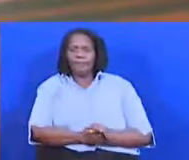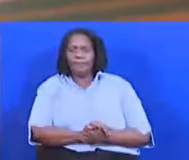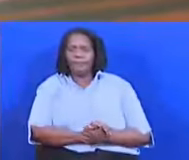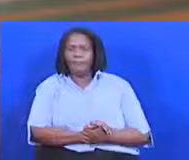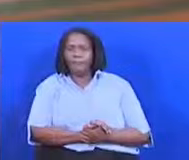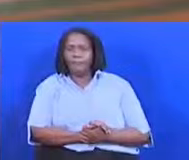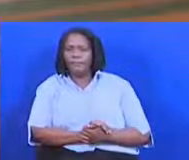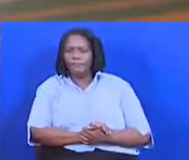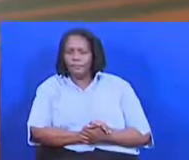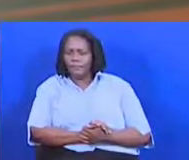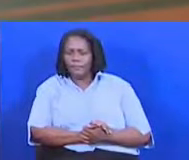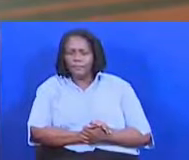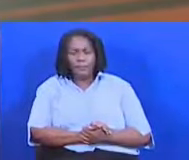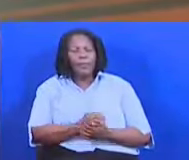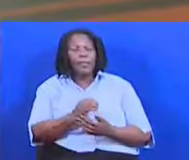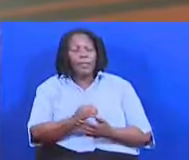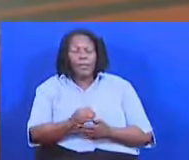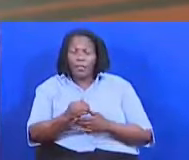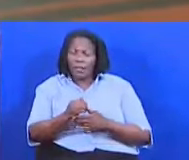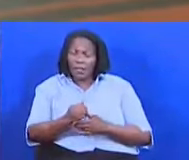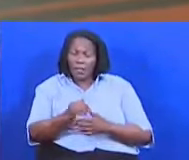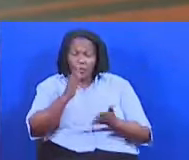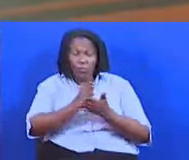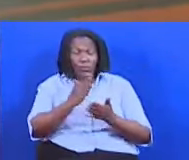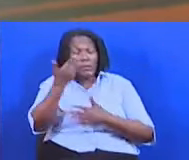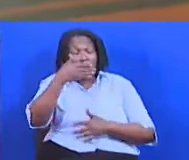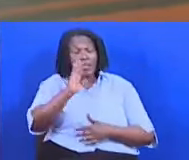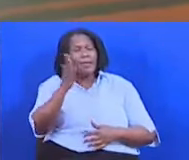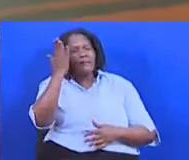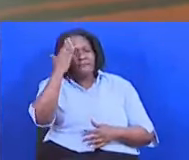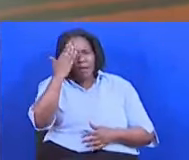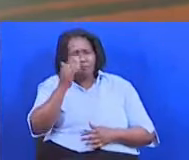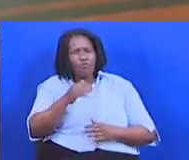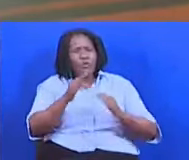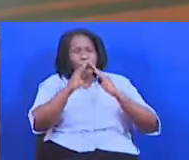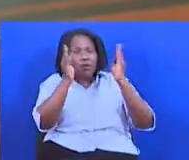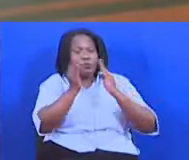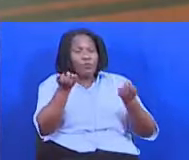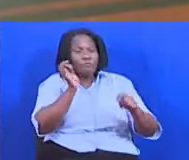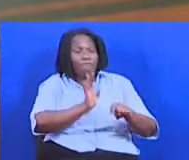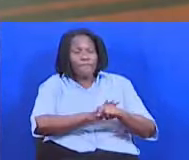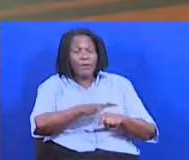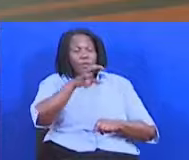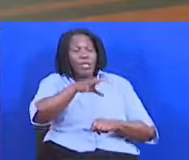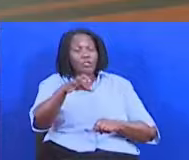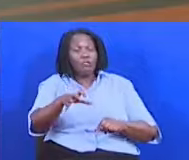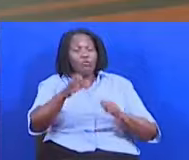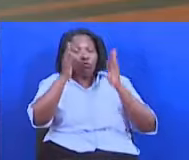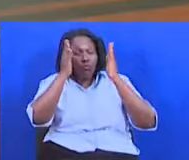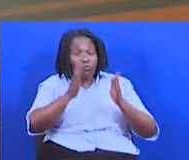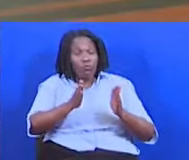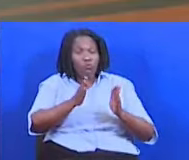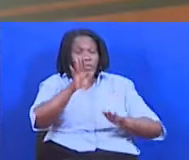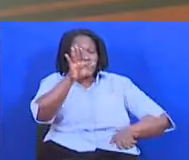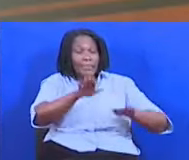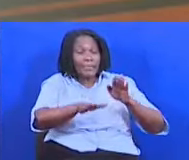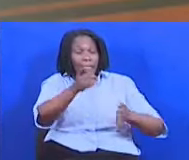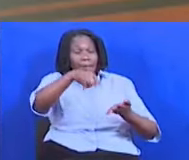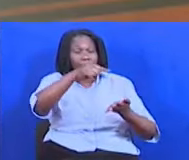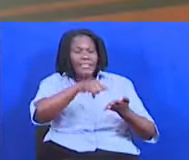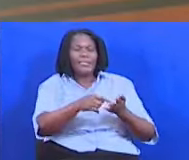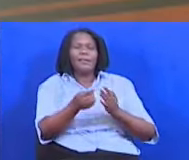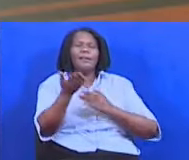Spika, serikali inatambua kuwa miundombinu ya soko kuu la Singida mjini lililopo mtaa wa Ipembe ni ya muda mrefu na ni